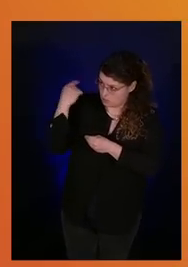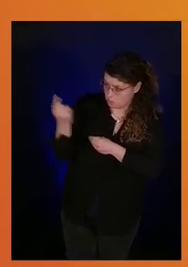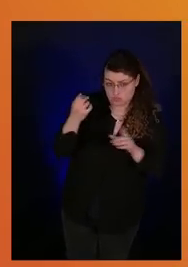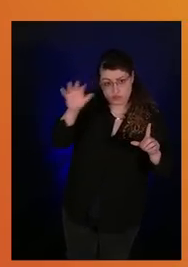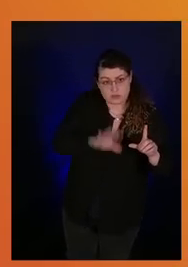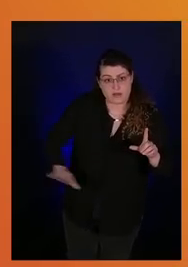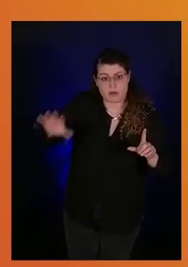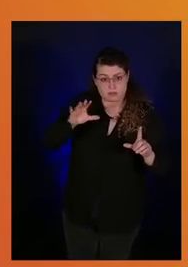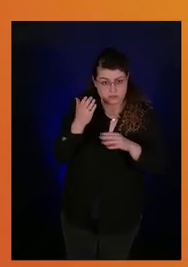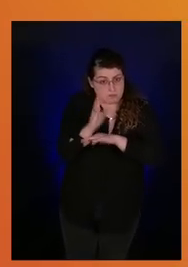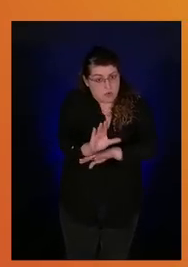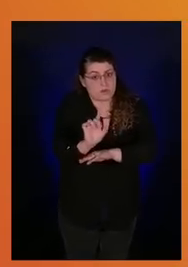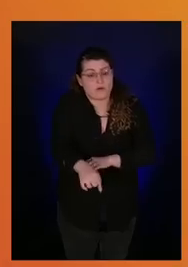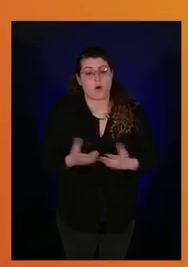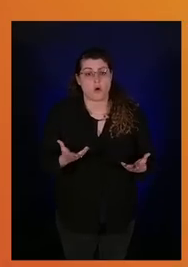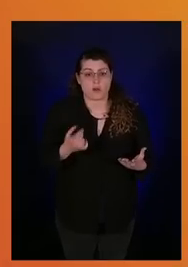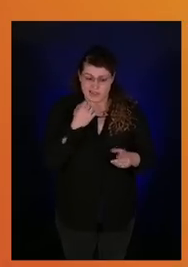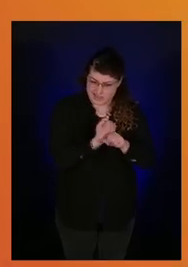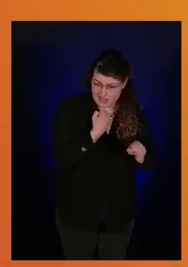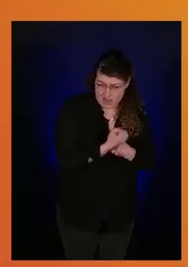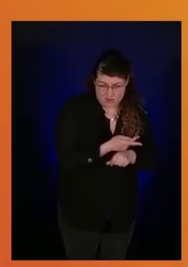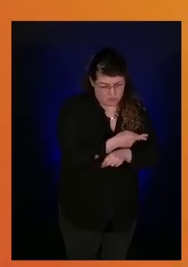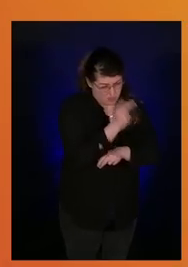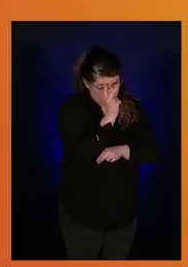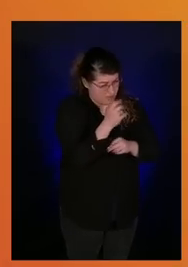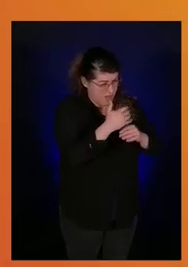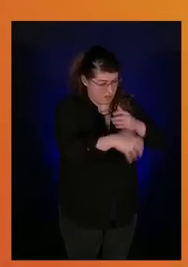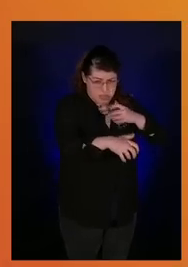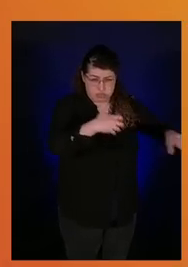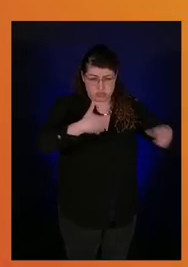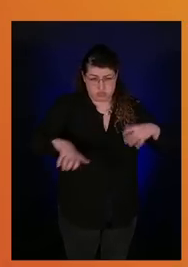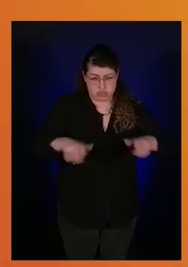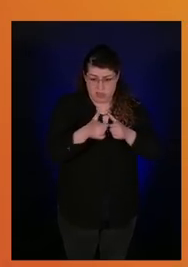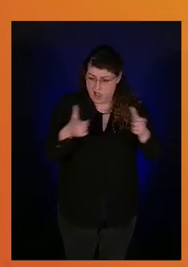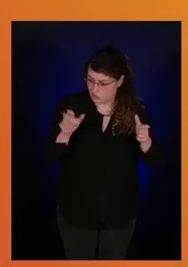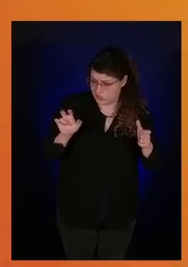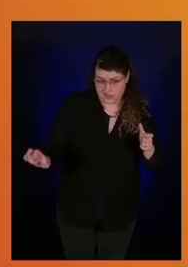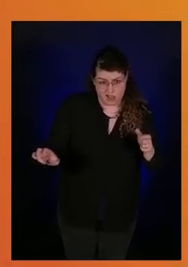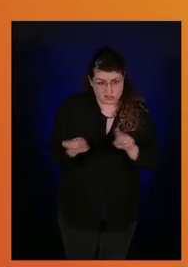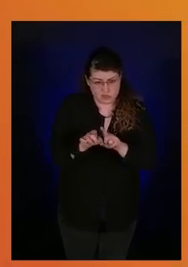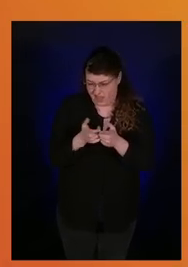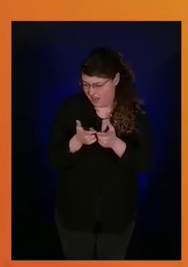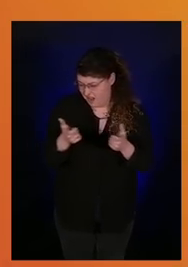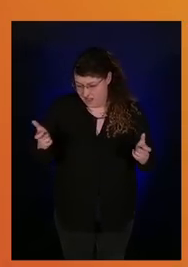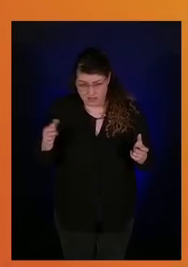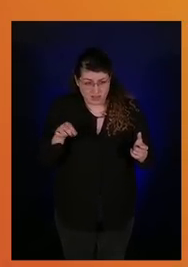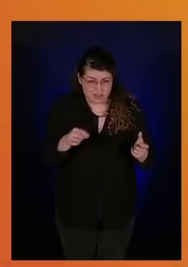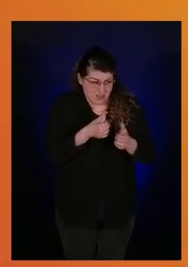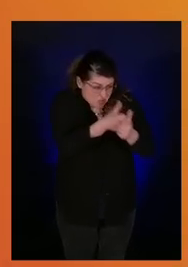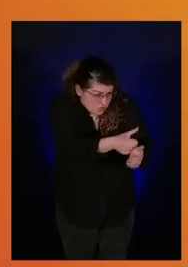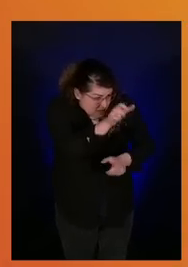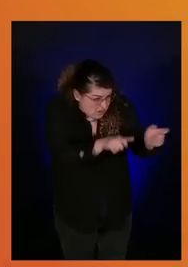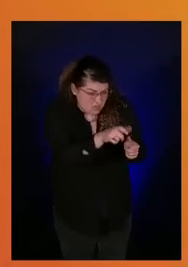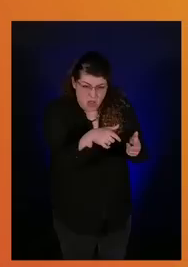pression du patronat, le travail est de plus en plus éclaté. La sous-traitance et l'intérim généralisés, des secteurs entiers ne reposant que sur des